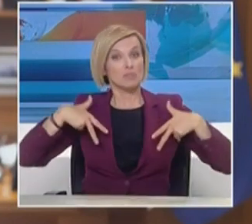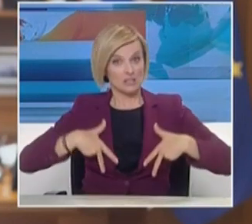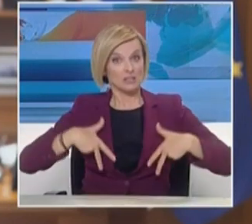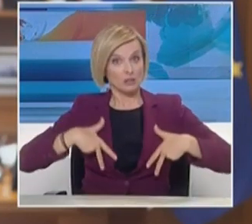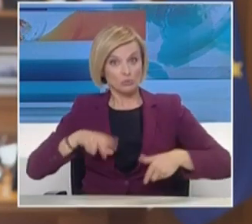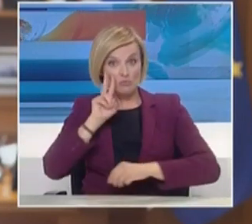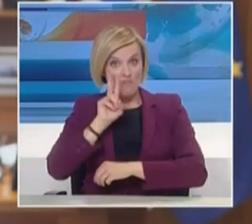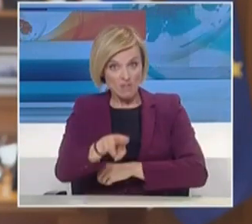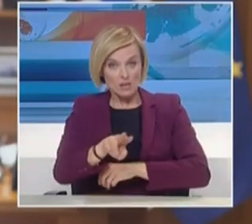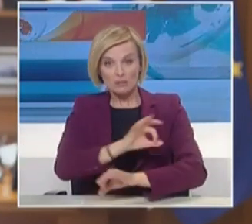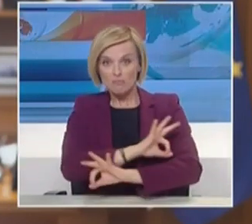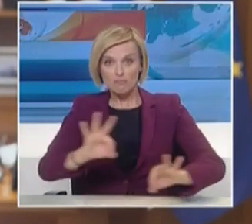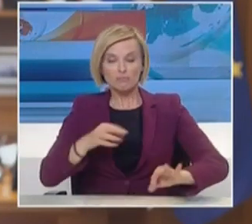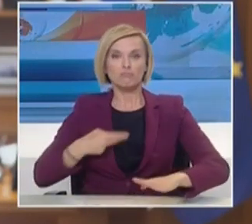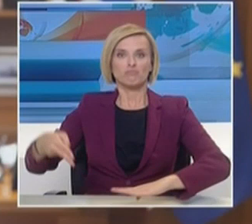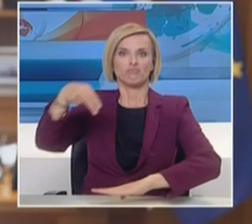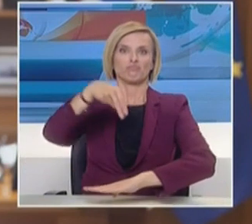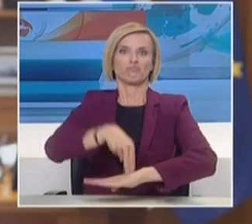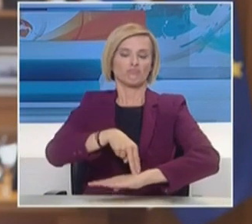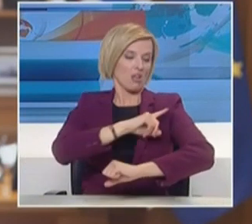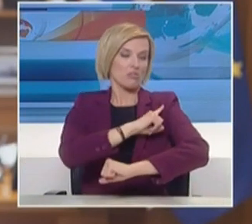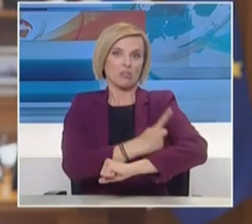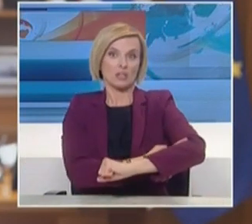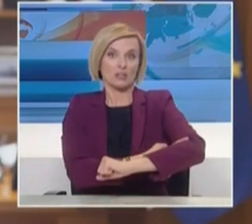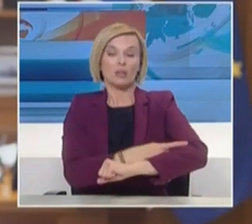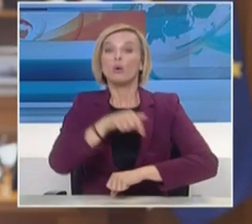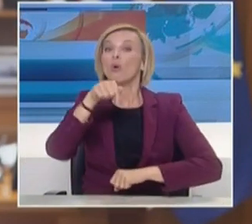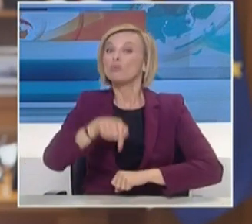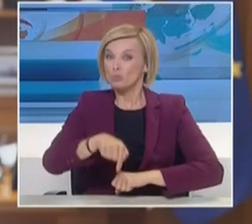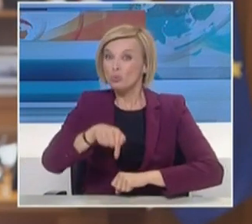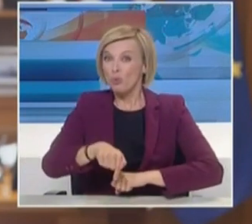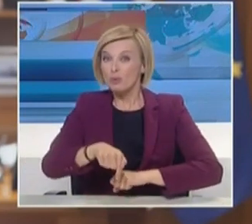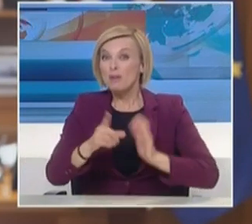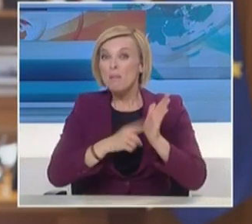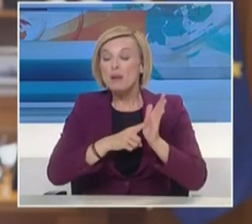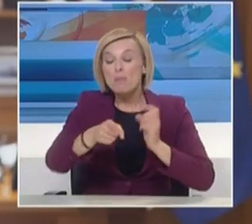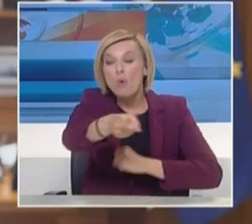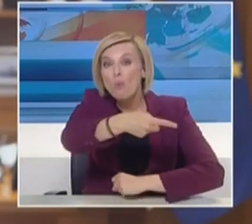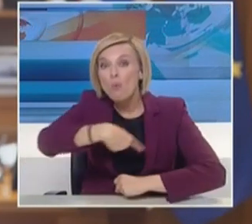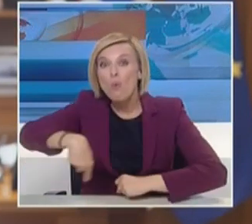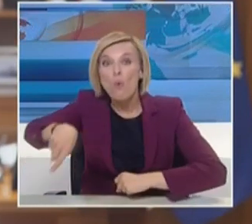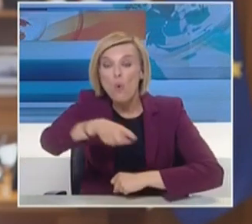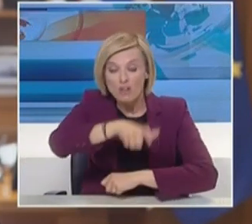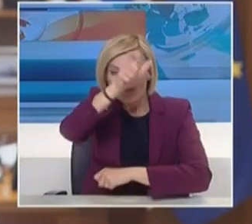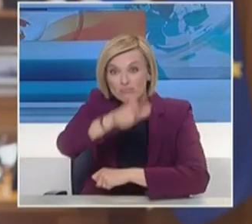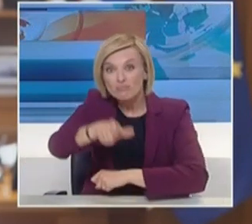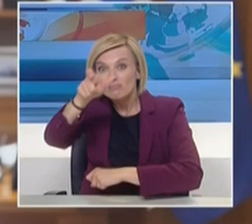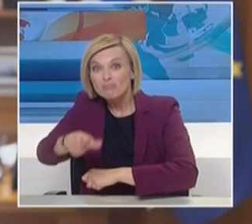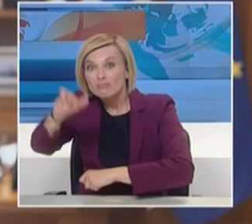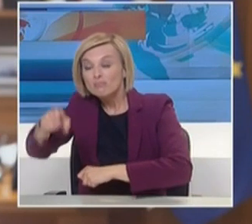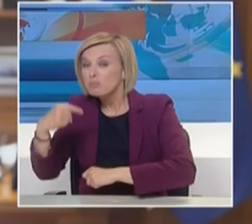ήταν και είναι παρόν παντού. Τώρα όμως είναι η ώρα που το ατομικό ταυτίζεται όσο ποτέ με το συλλογικό. Τώρα είναι η ώρα του